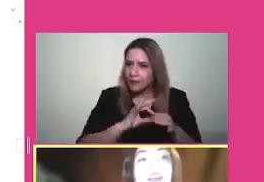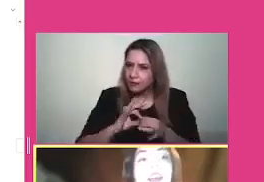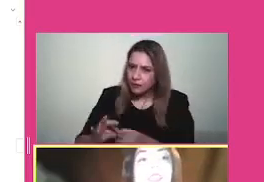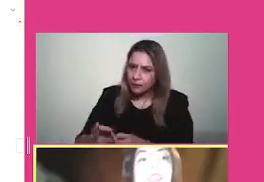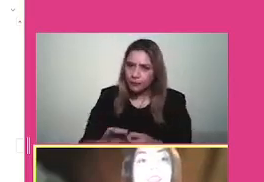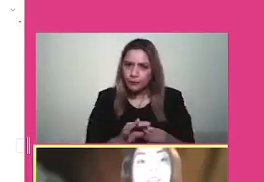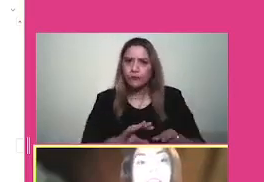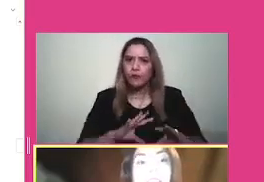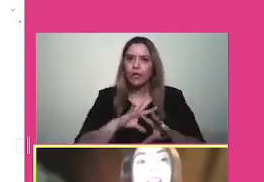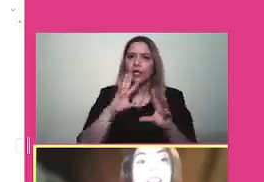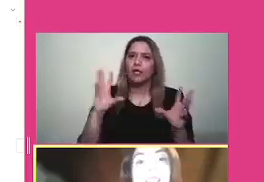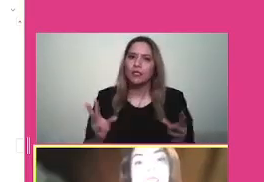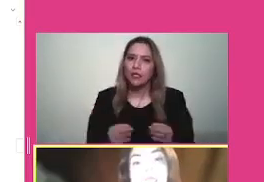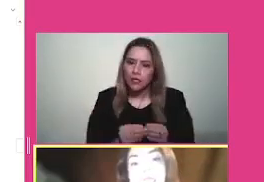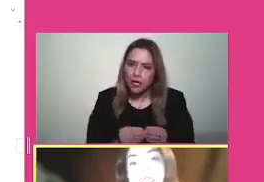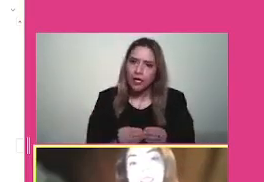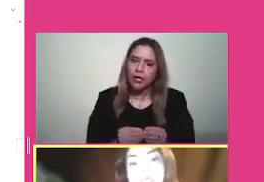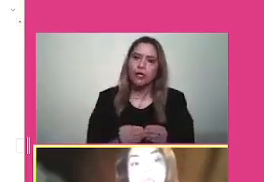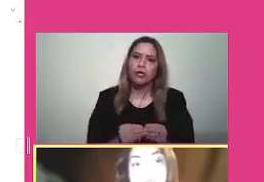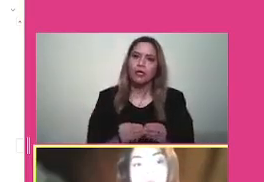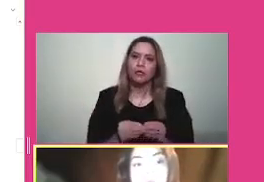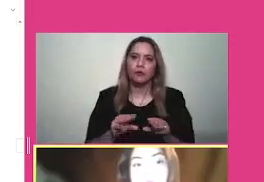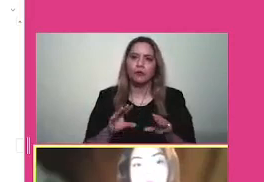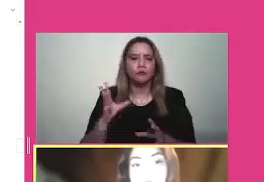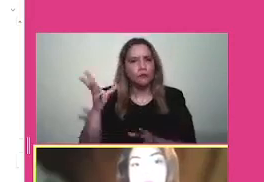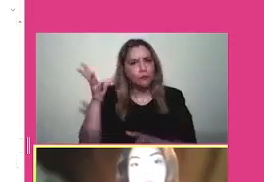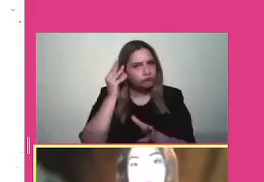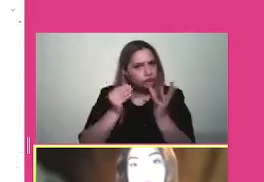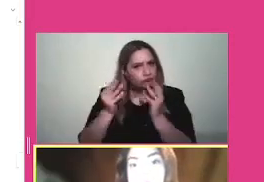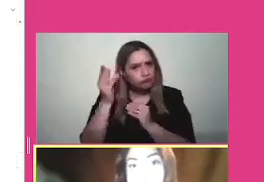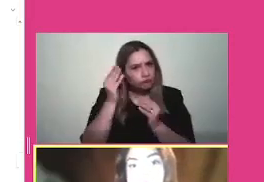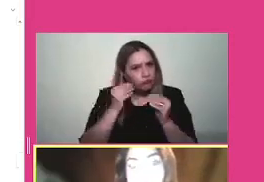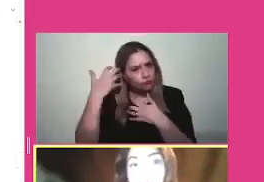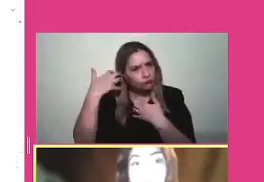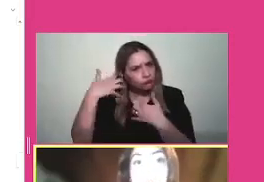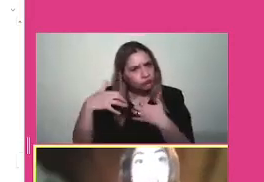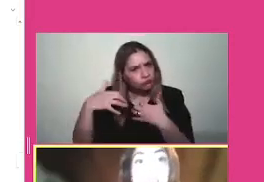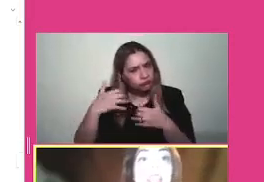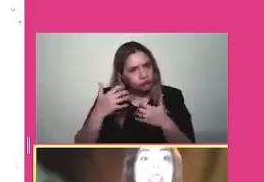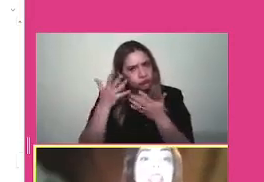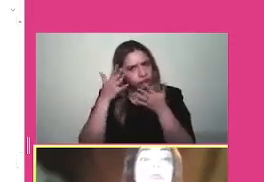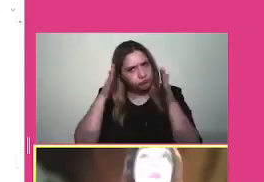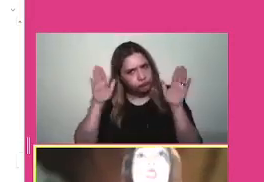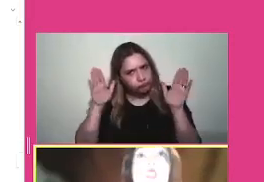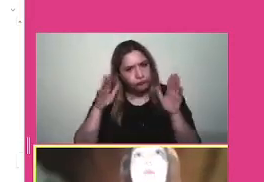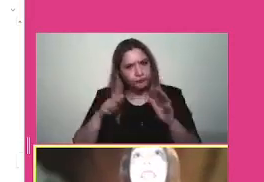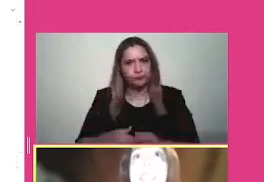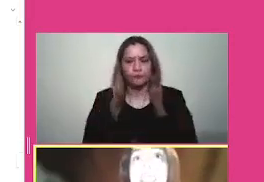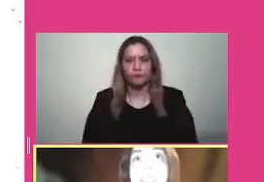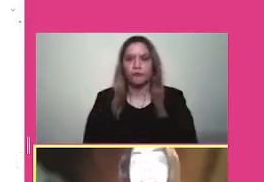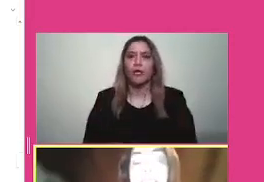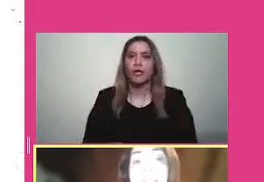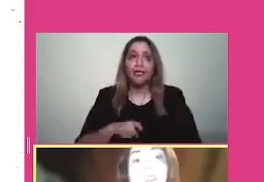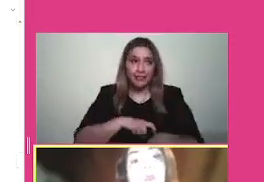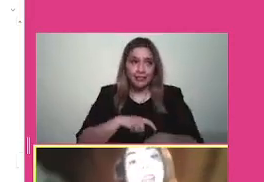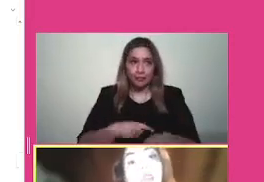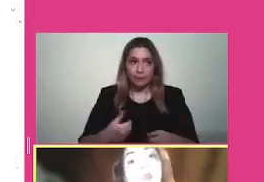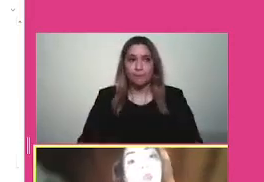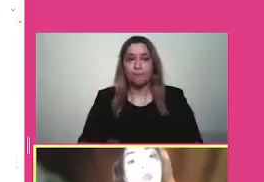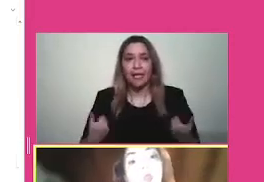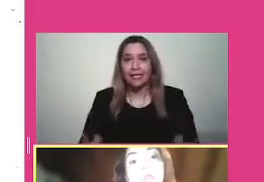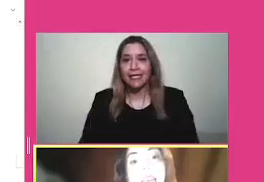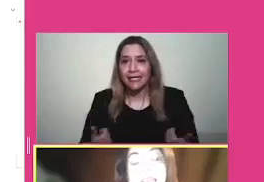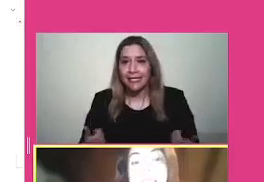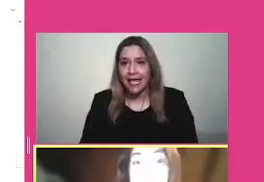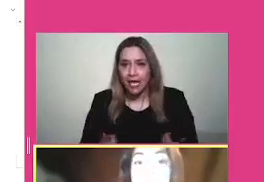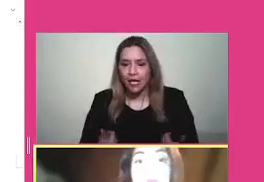γενικότερα συμβάλλει σε ένα ευρύ φάσμα νοητικών διεργασιών. Παίζοντας παιχνίδια με άτομα που